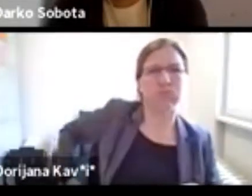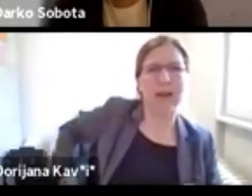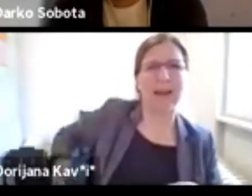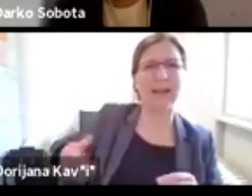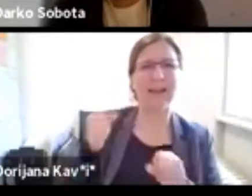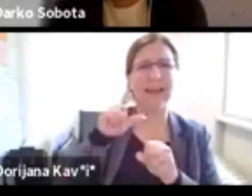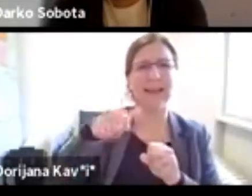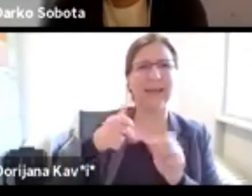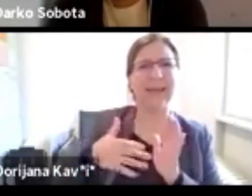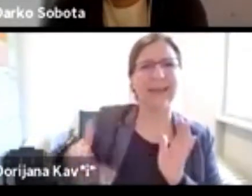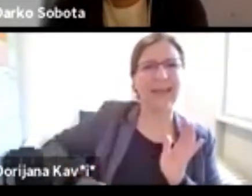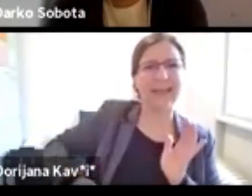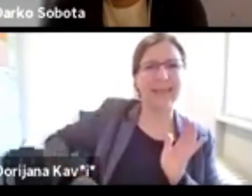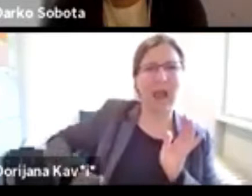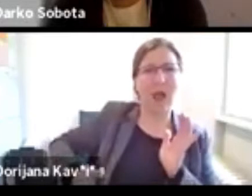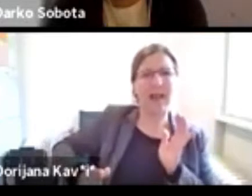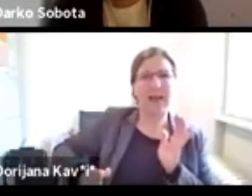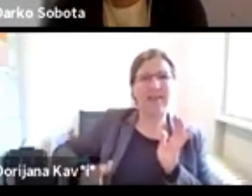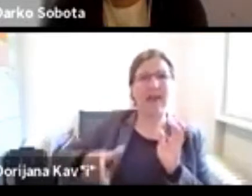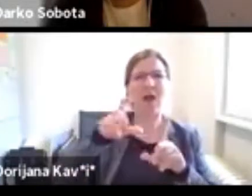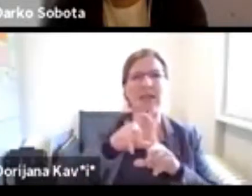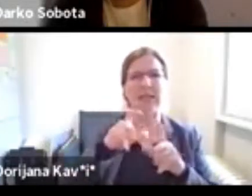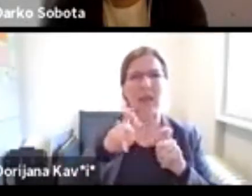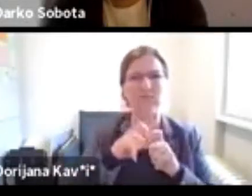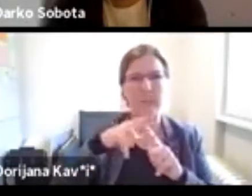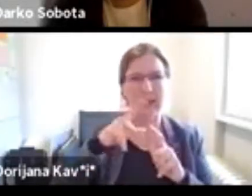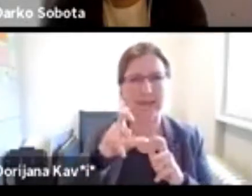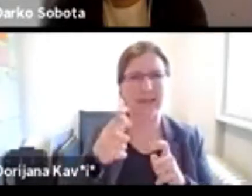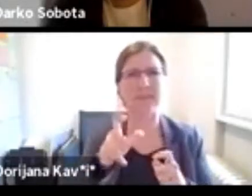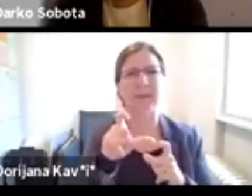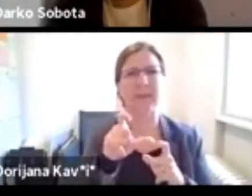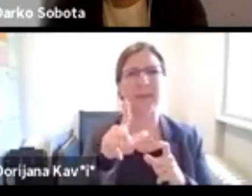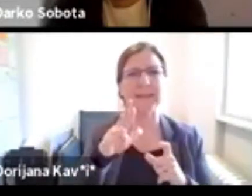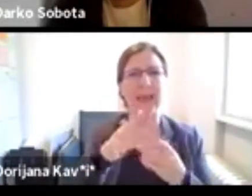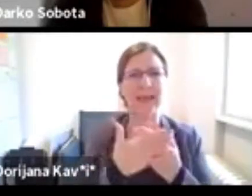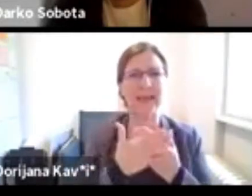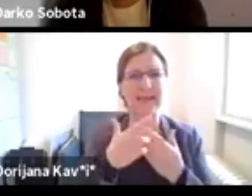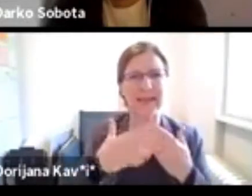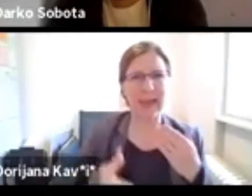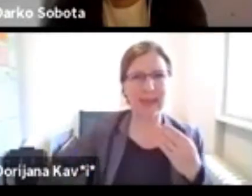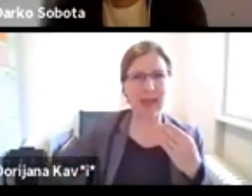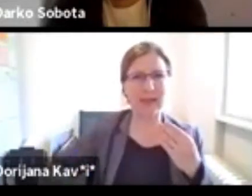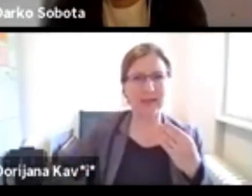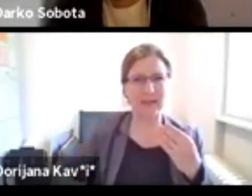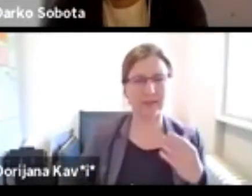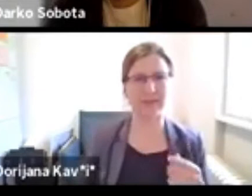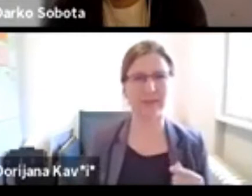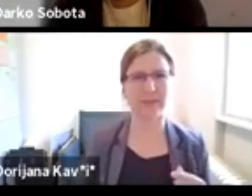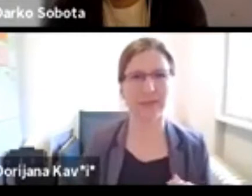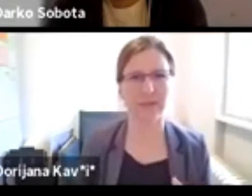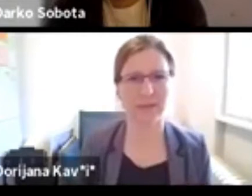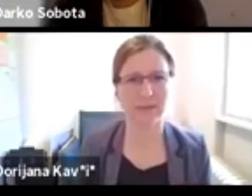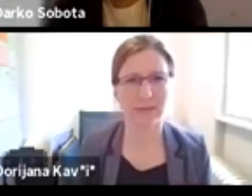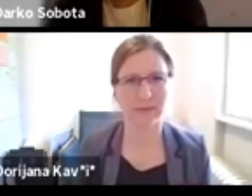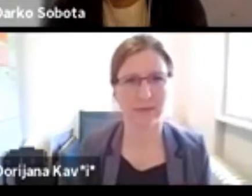stanja, dijabetes, teškoće sa slezenom, imunološkim sustavom i prekomjernom težinom.